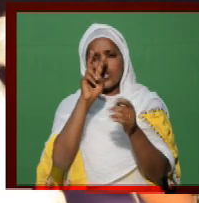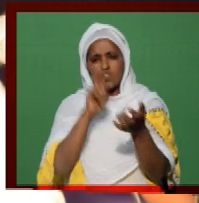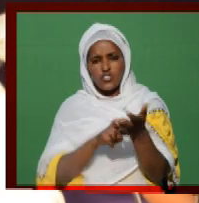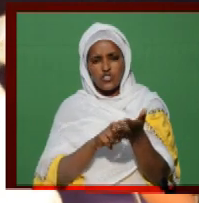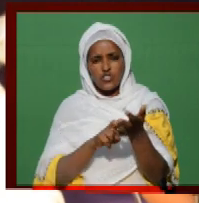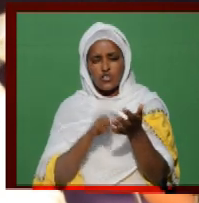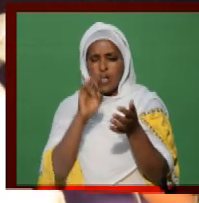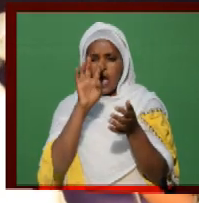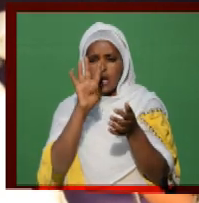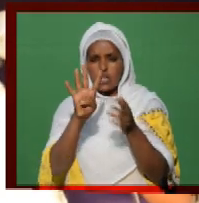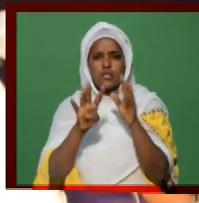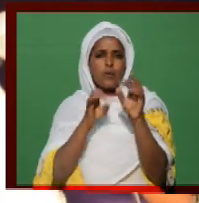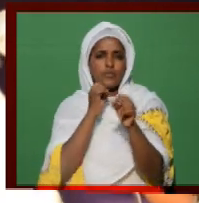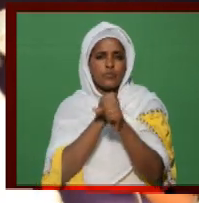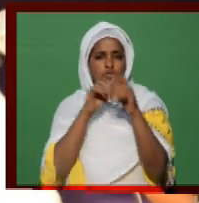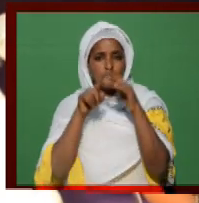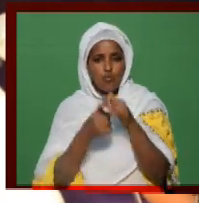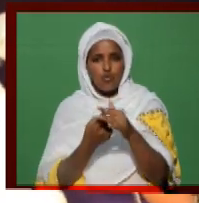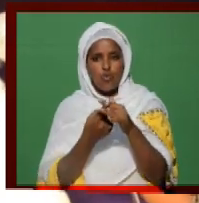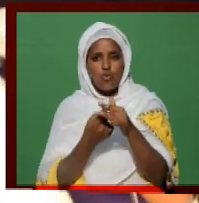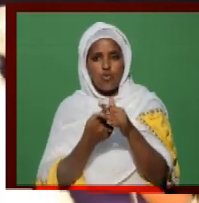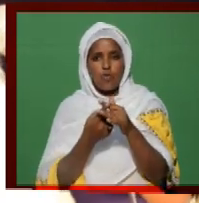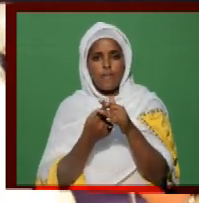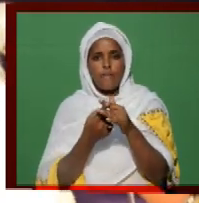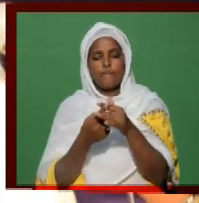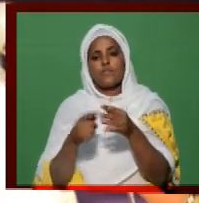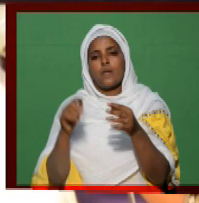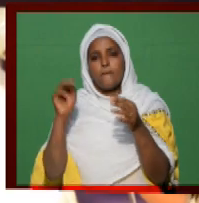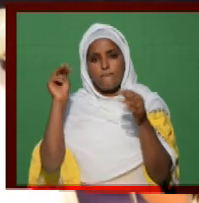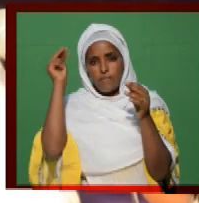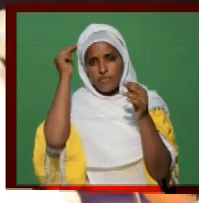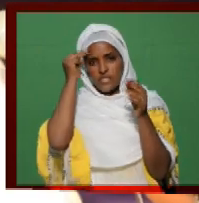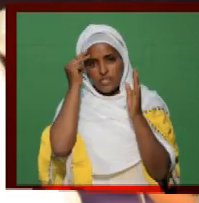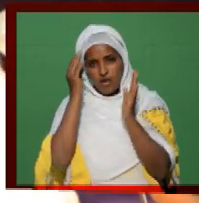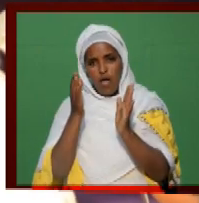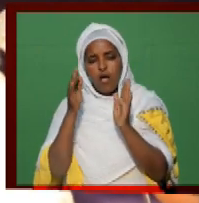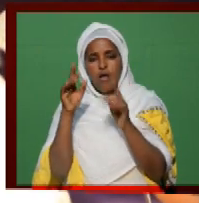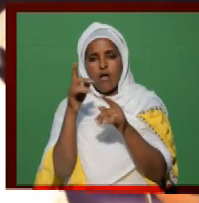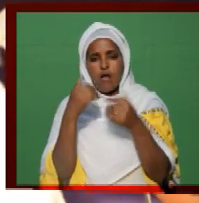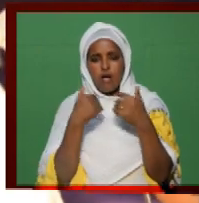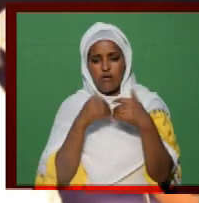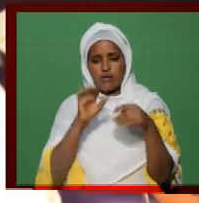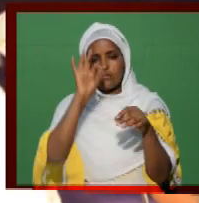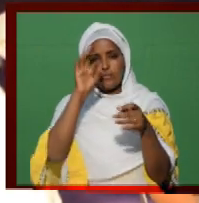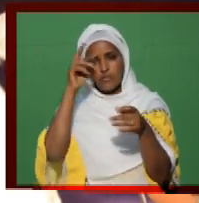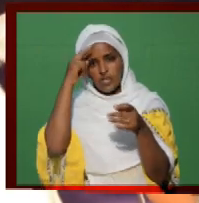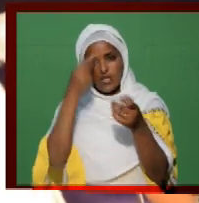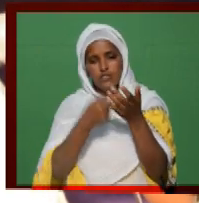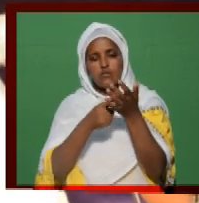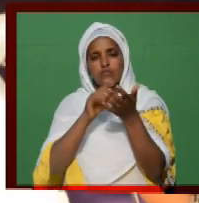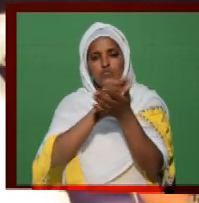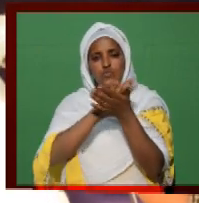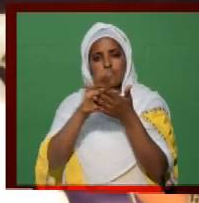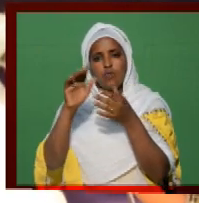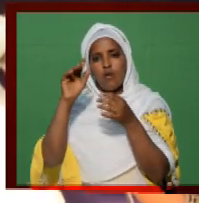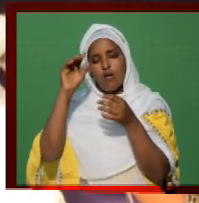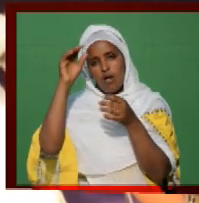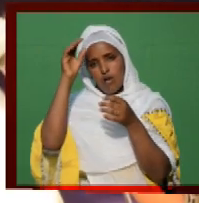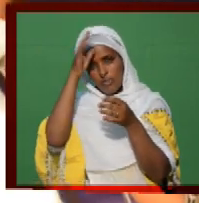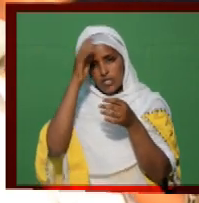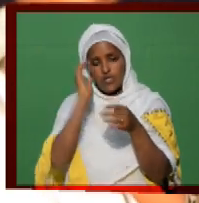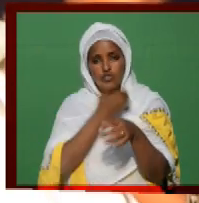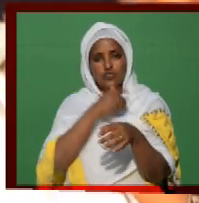በተለይ ከ2004 ዓመተ ምህረት ጀምሮ መንበረ ጵጵስና በመሆኑ ሊቀጳጳሱ ብፁዕ